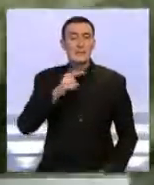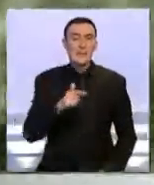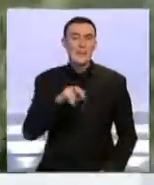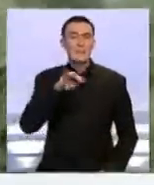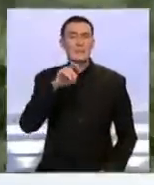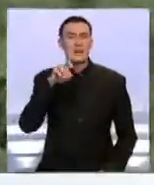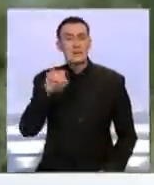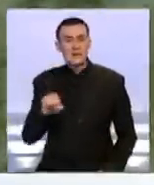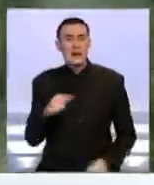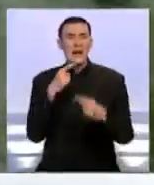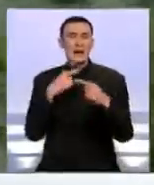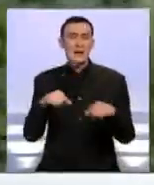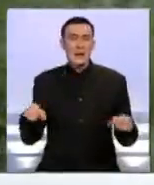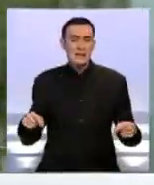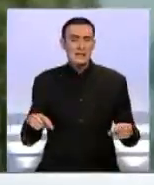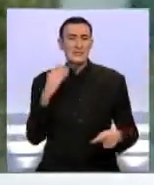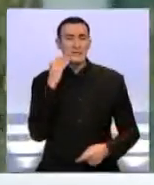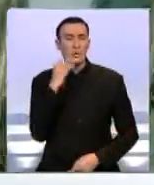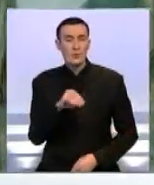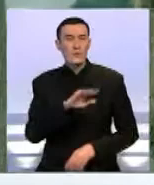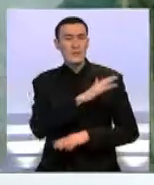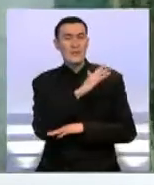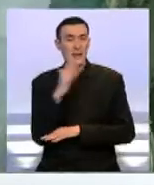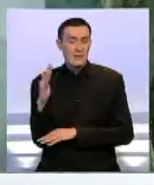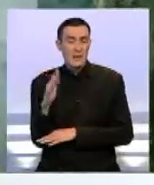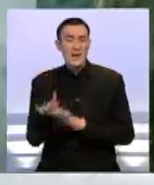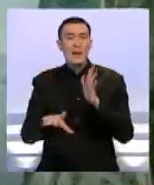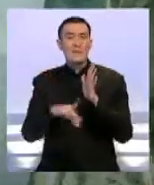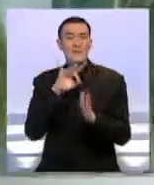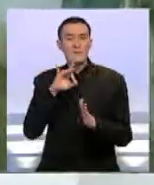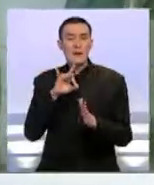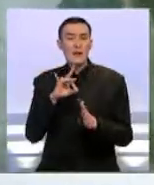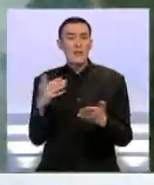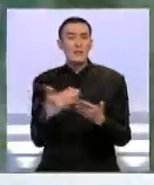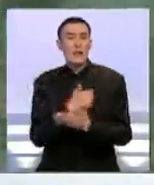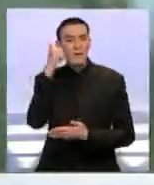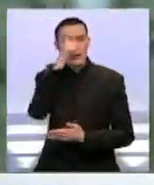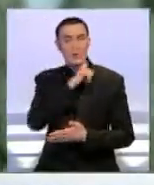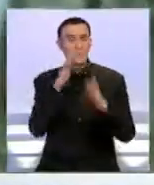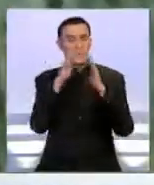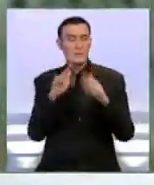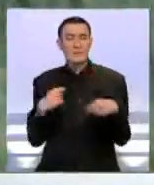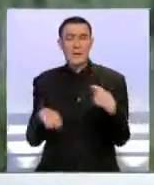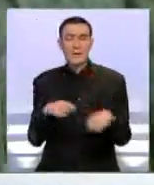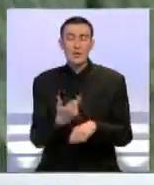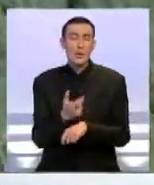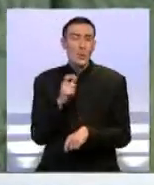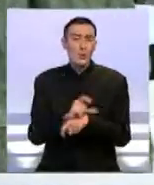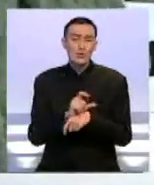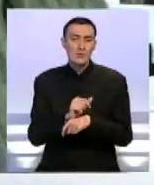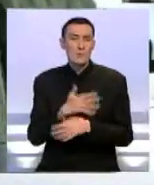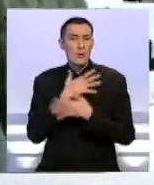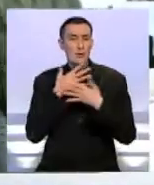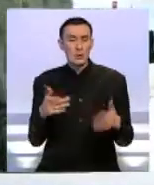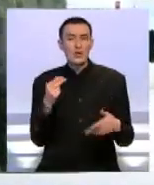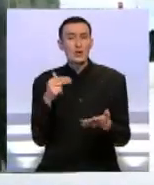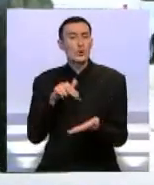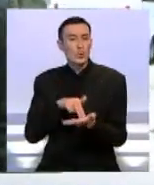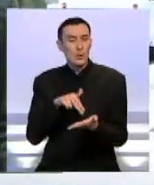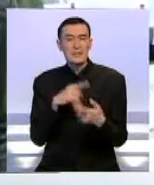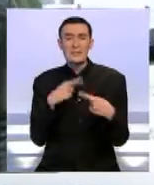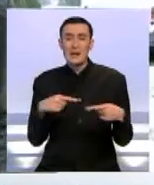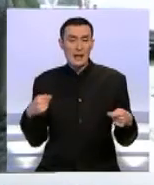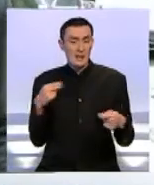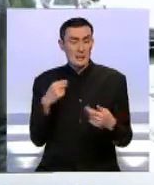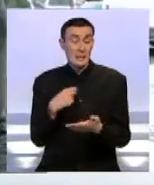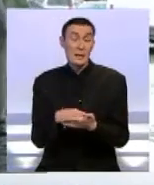пихта самых разных сортов. Выбор новогодних красавиц на рынке в этом году огромный. Цены тоже